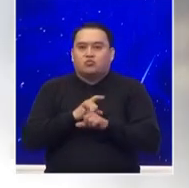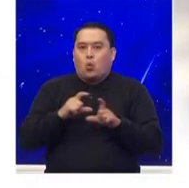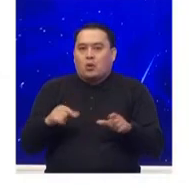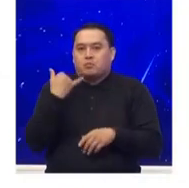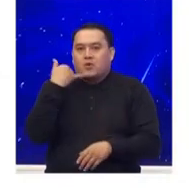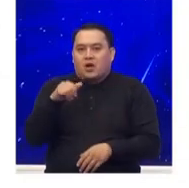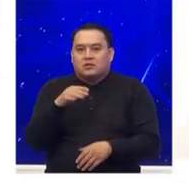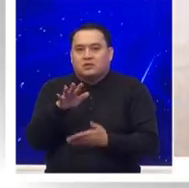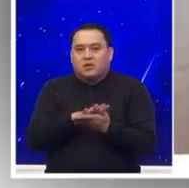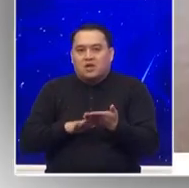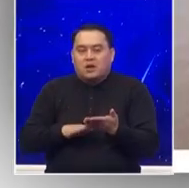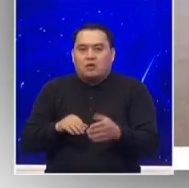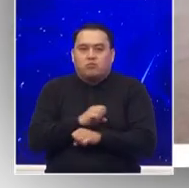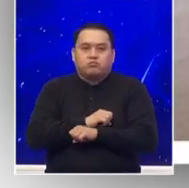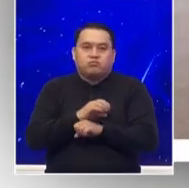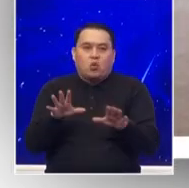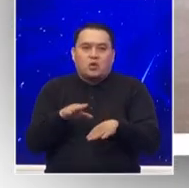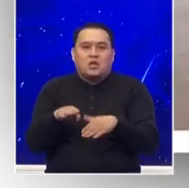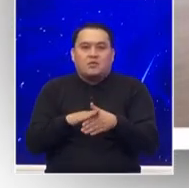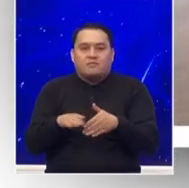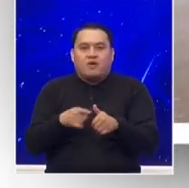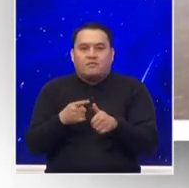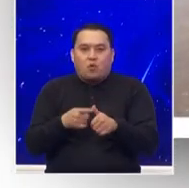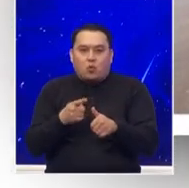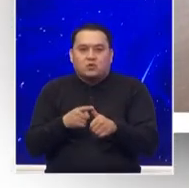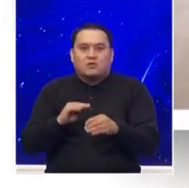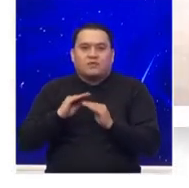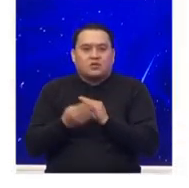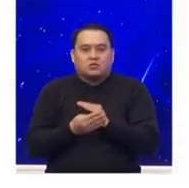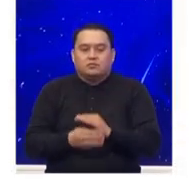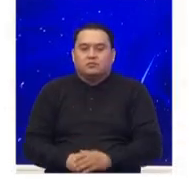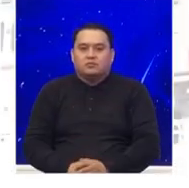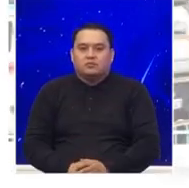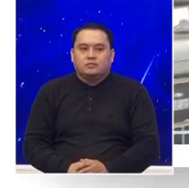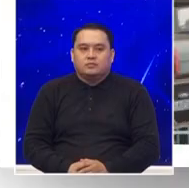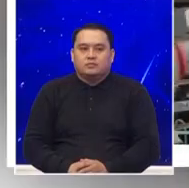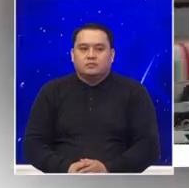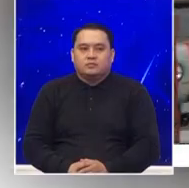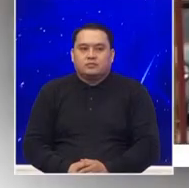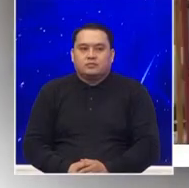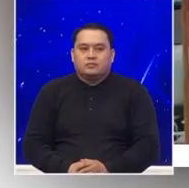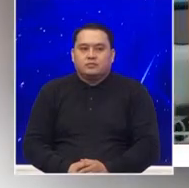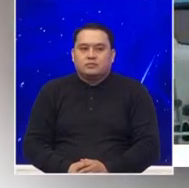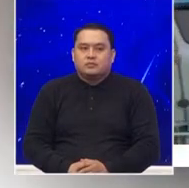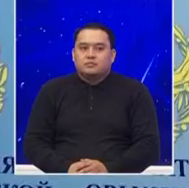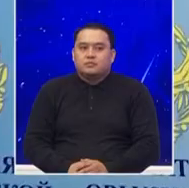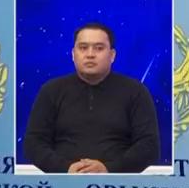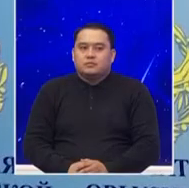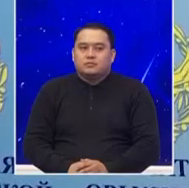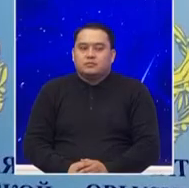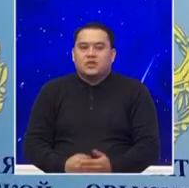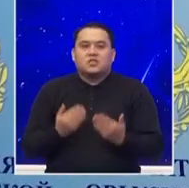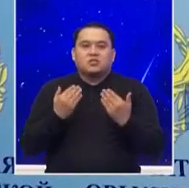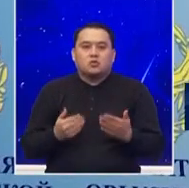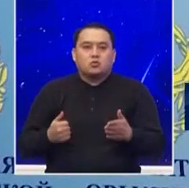и позвонил с заявлением о бомбе. Имя и фамилия любителя взрывных шуток не разглашается в интересах следствия. В